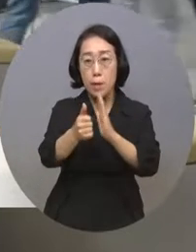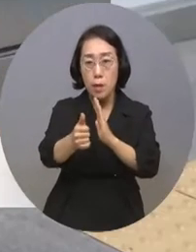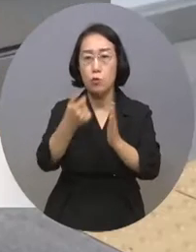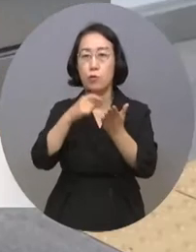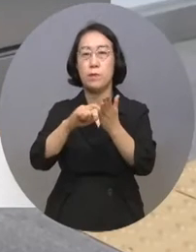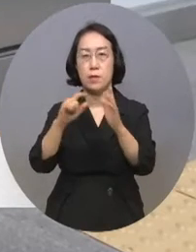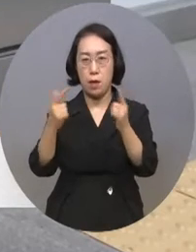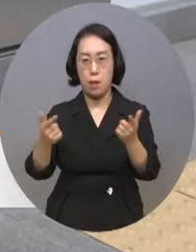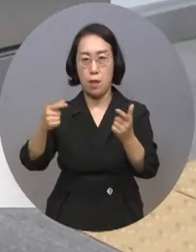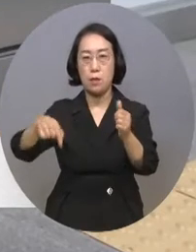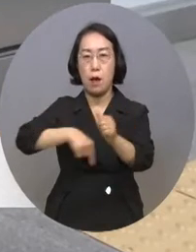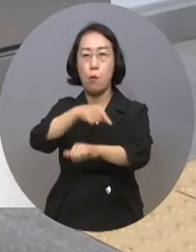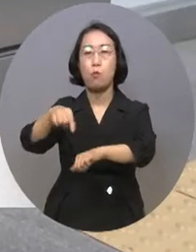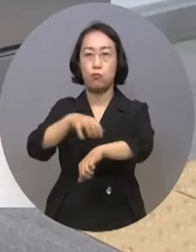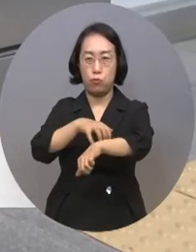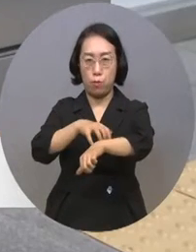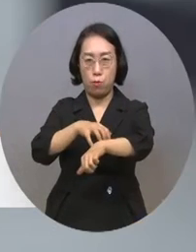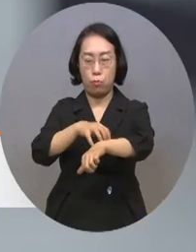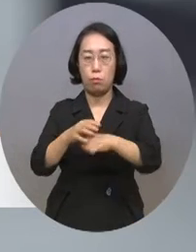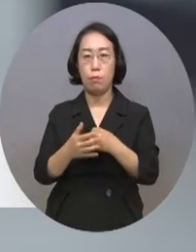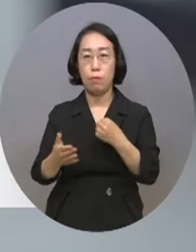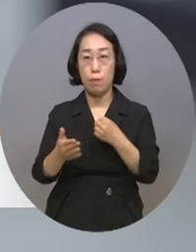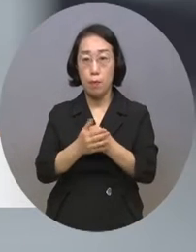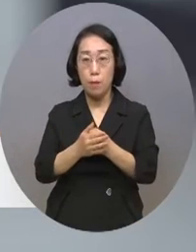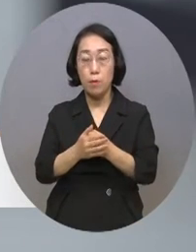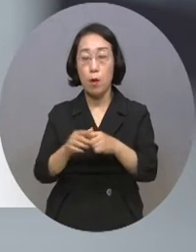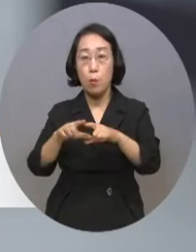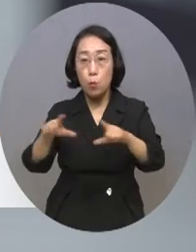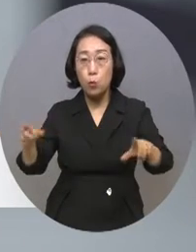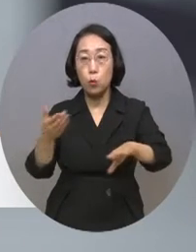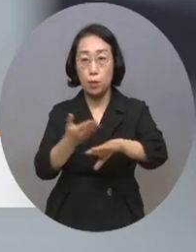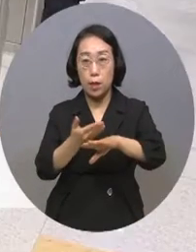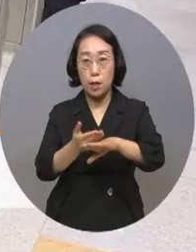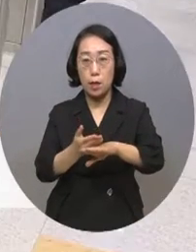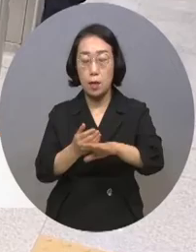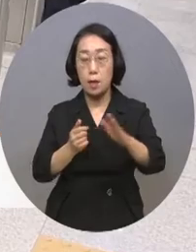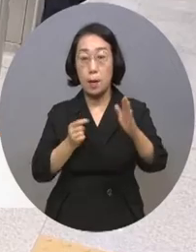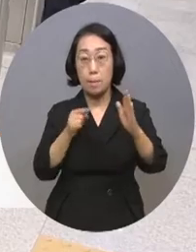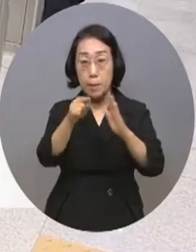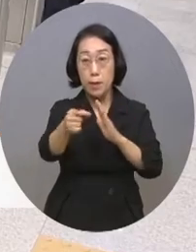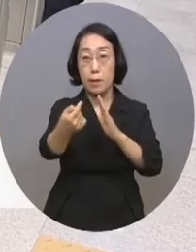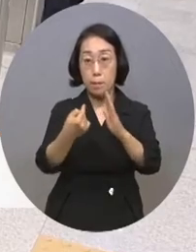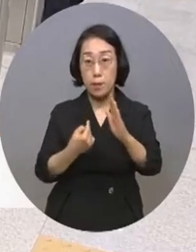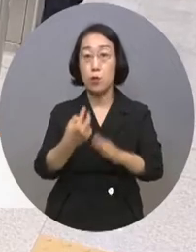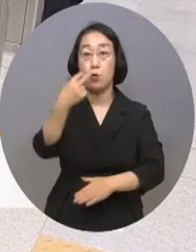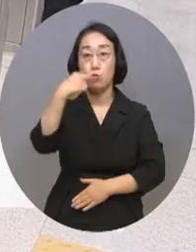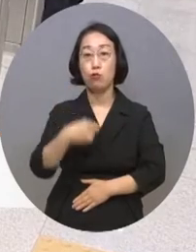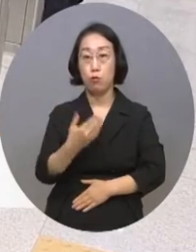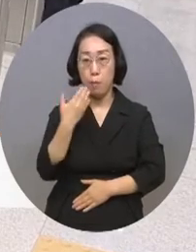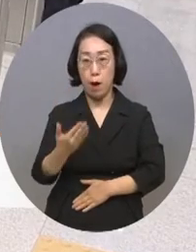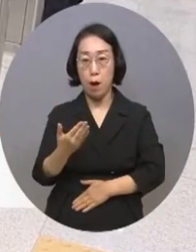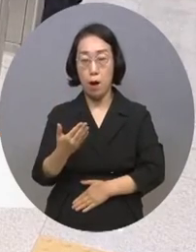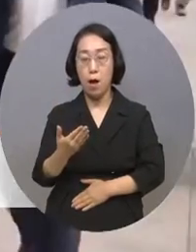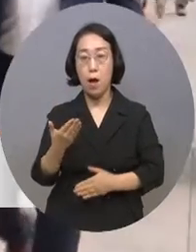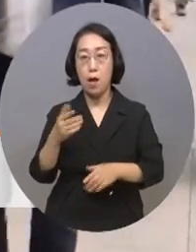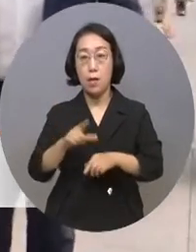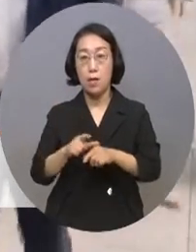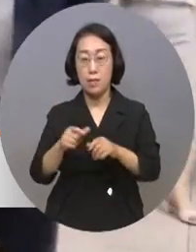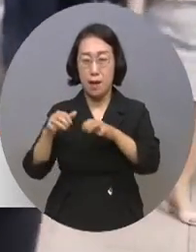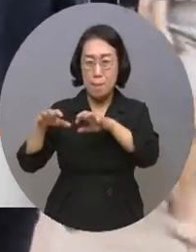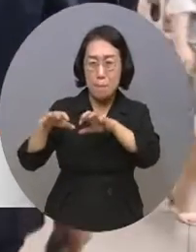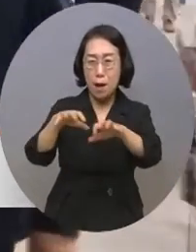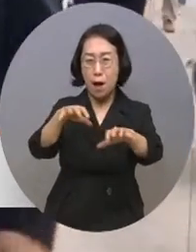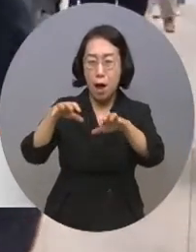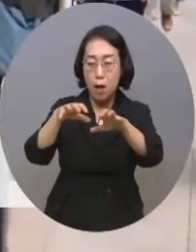상황입니다. 교통약자 개찰구의 경우 일반 개찰구와 달리 양방향으로 출입이 가능한데 출퇴근 시간에는 한 방향으로